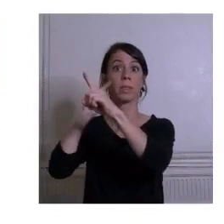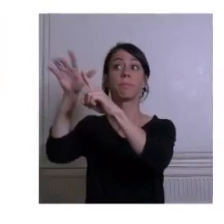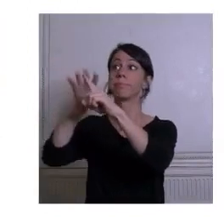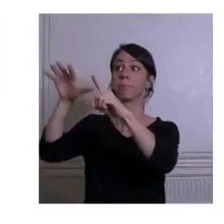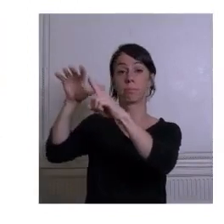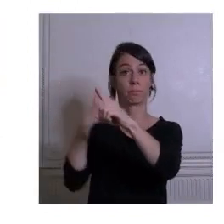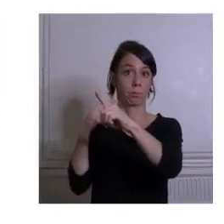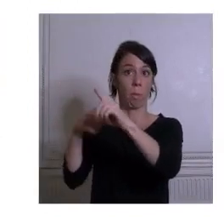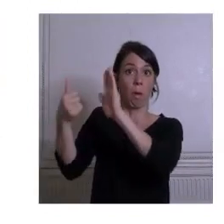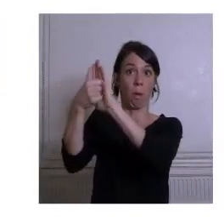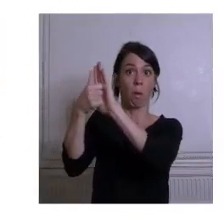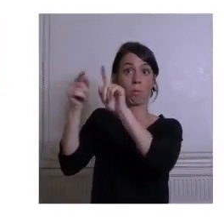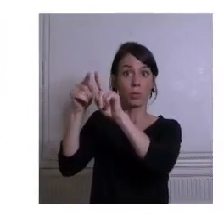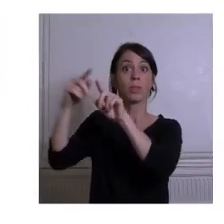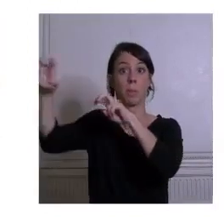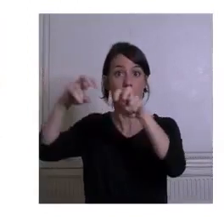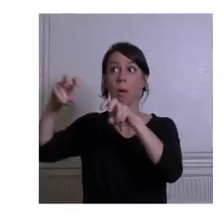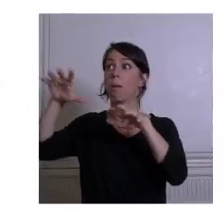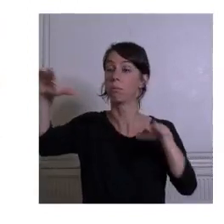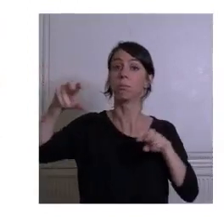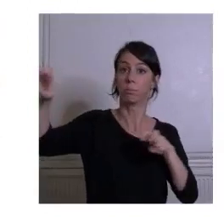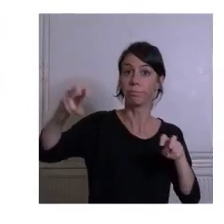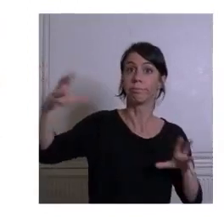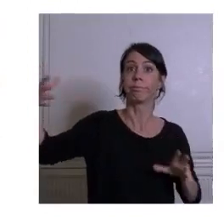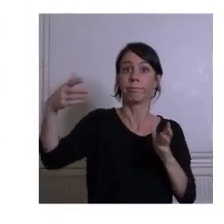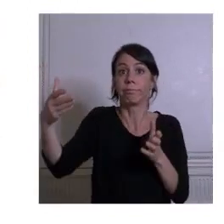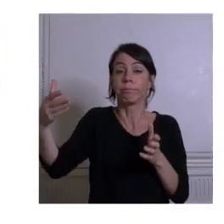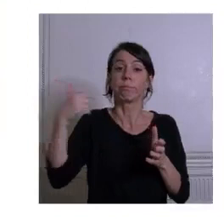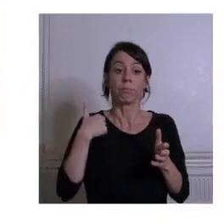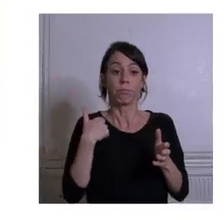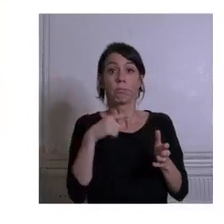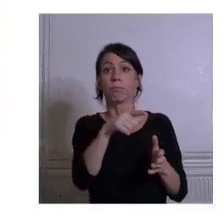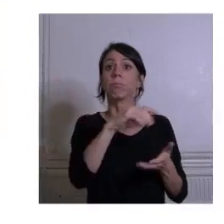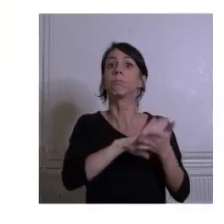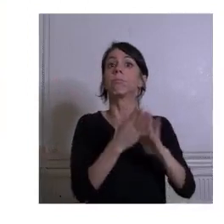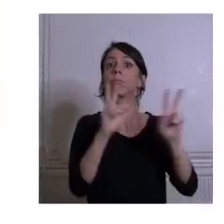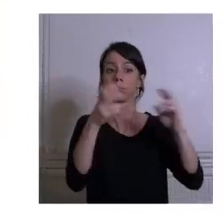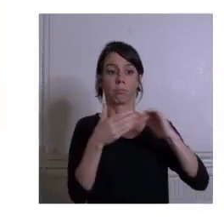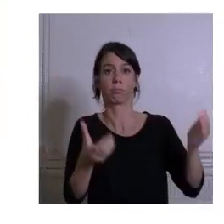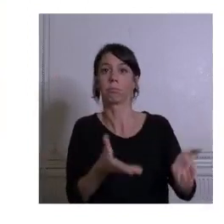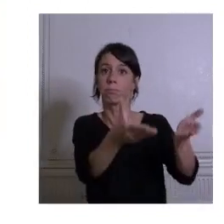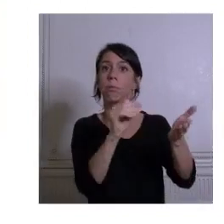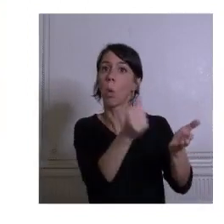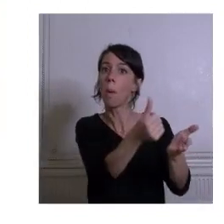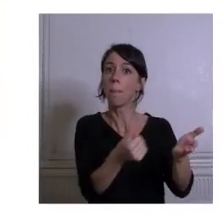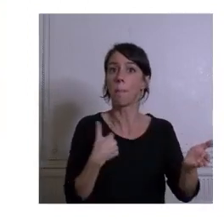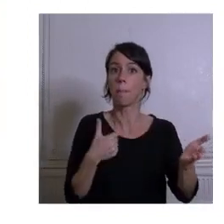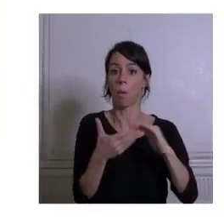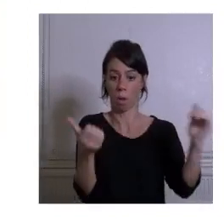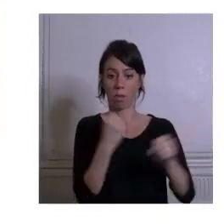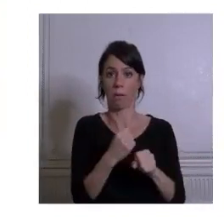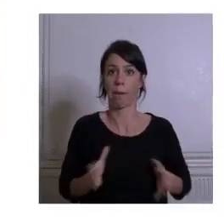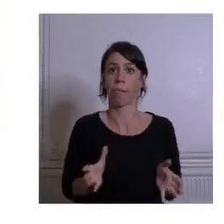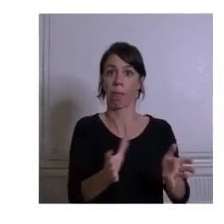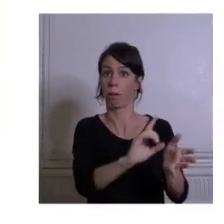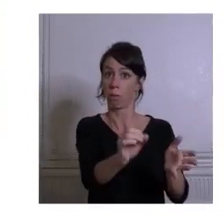secteur, pour un montant de 3 000 euros par association. Et cette convention, puisque ça avait été évoqué lors de la précédente délibération, sera